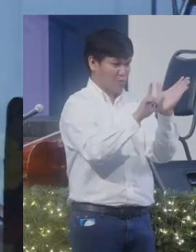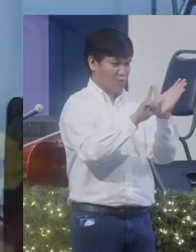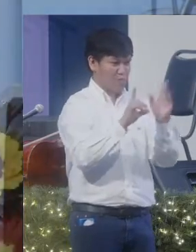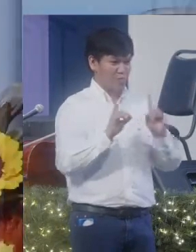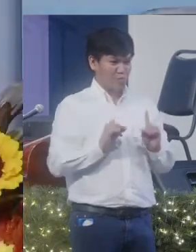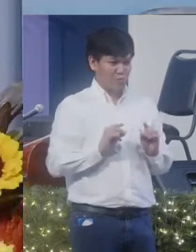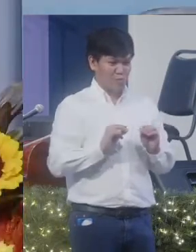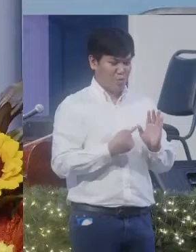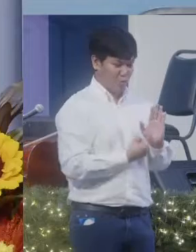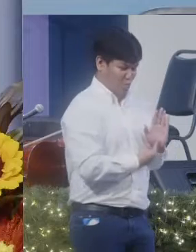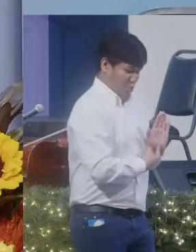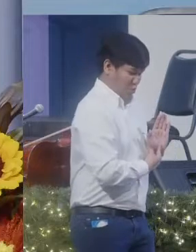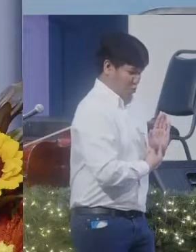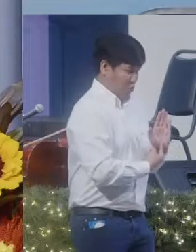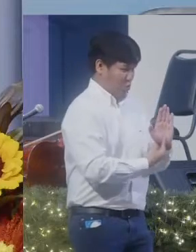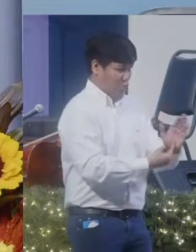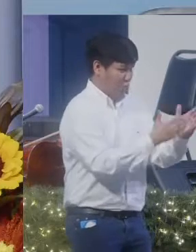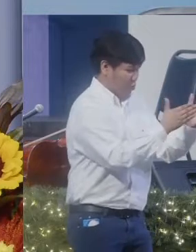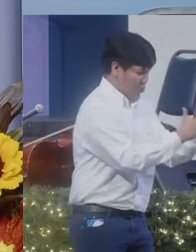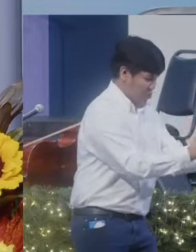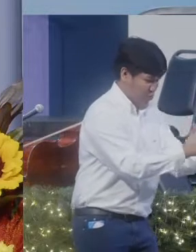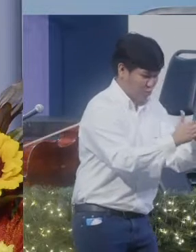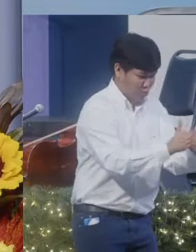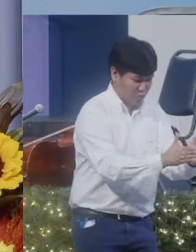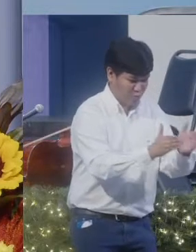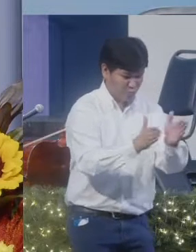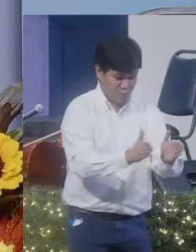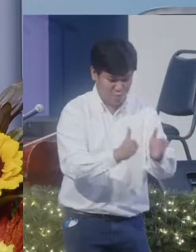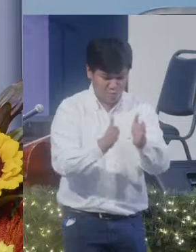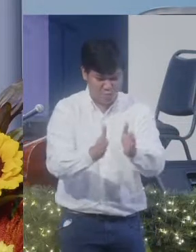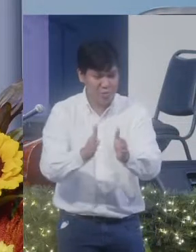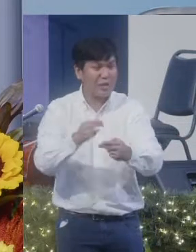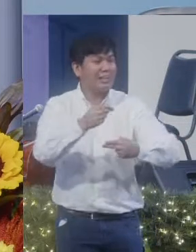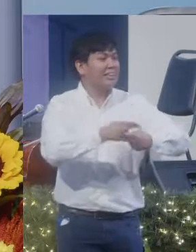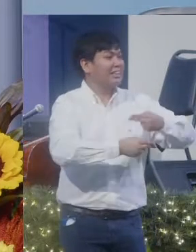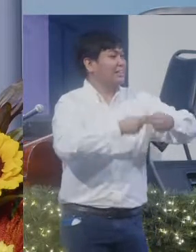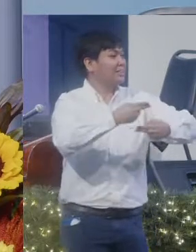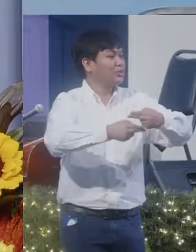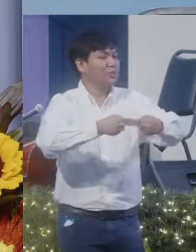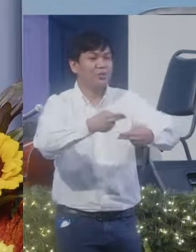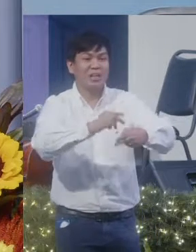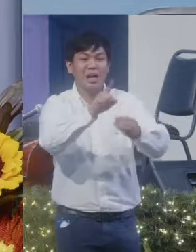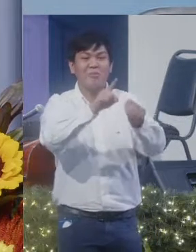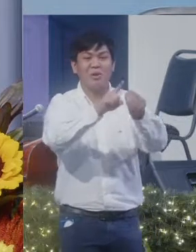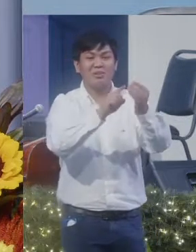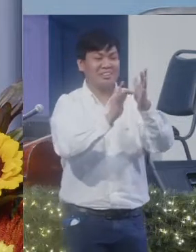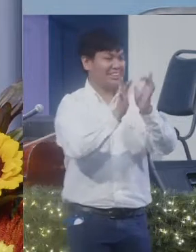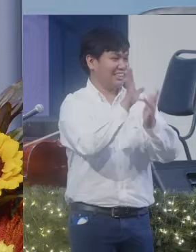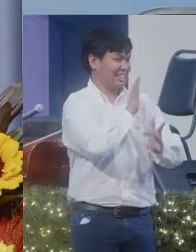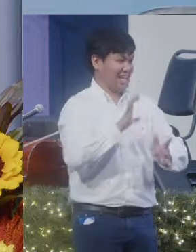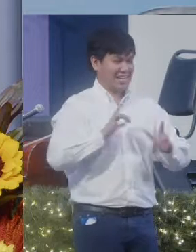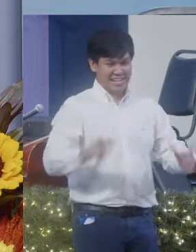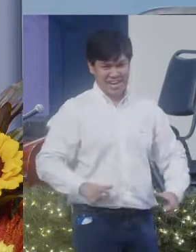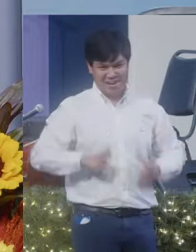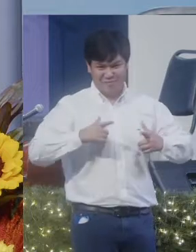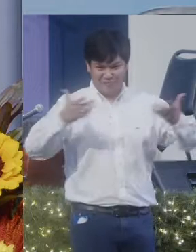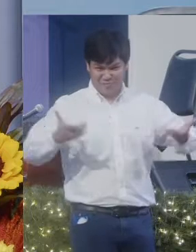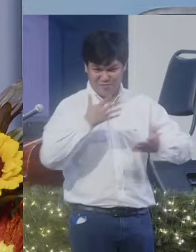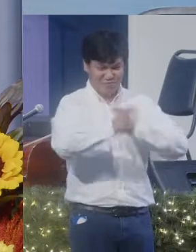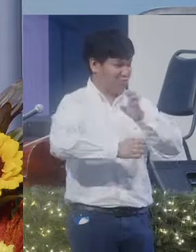ang isang maayos na salaysay ng buhay ng ating Panginoong Hesus